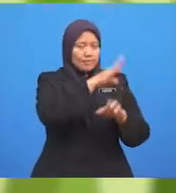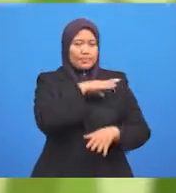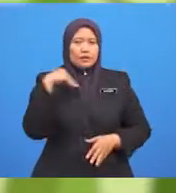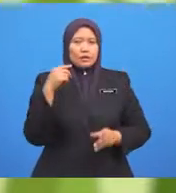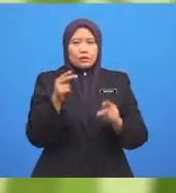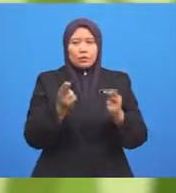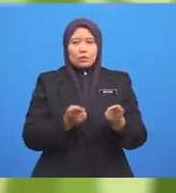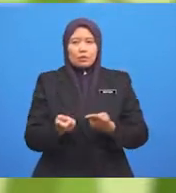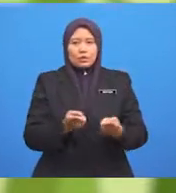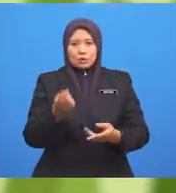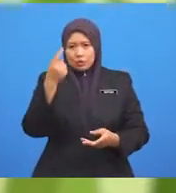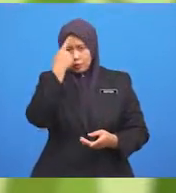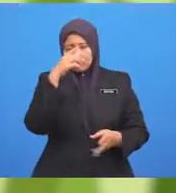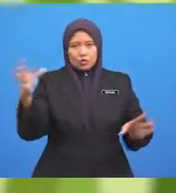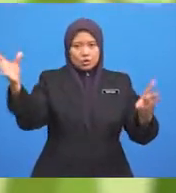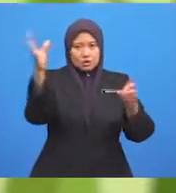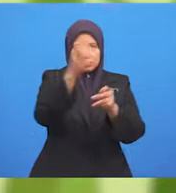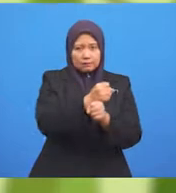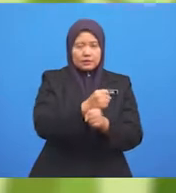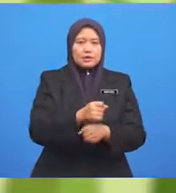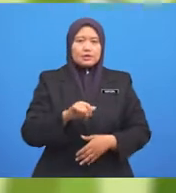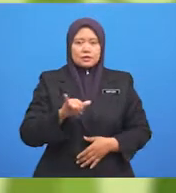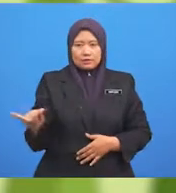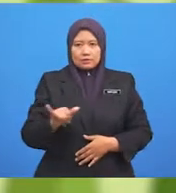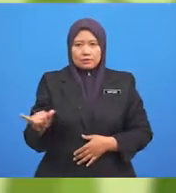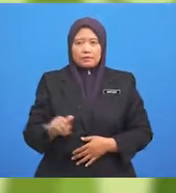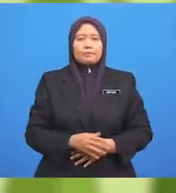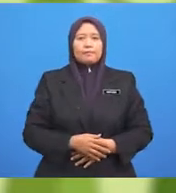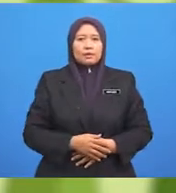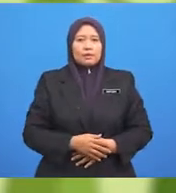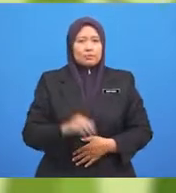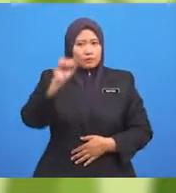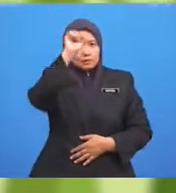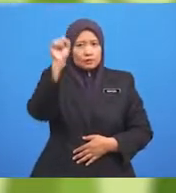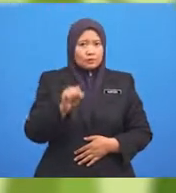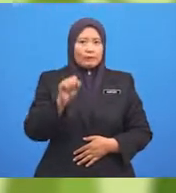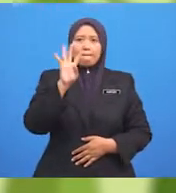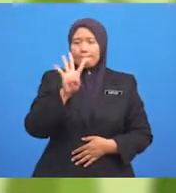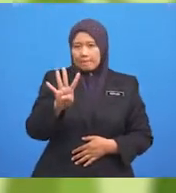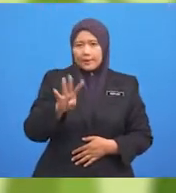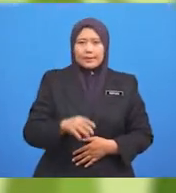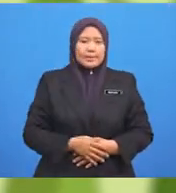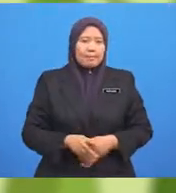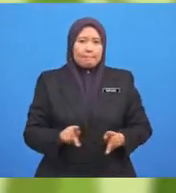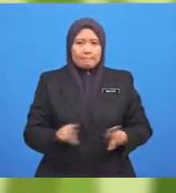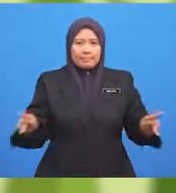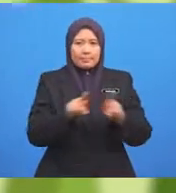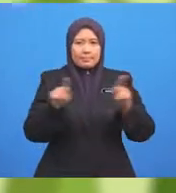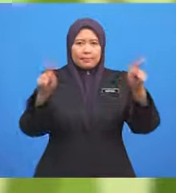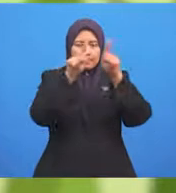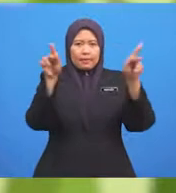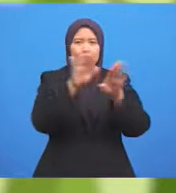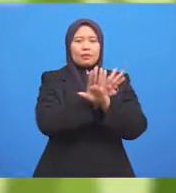secara bersama-sama. Persoalan keempat pula adalah persoalan pangkat tidak